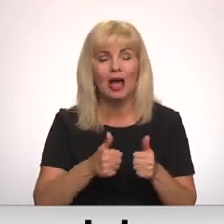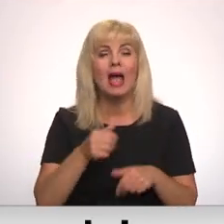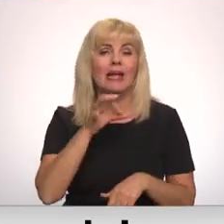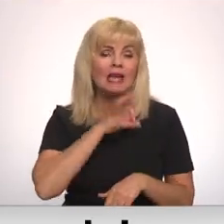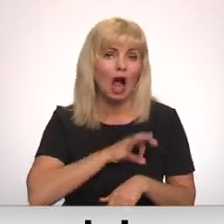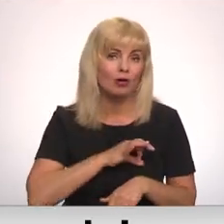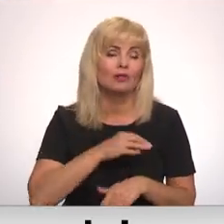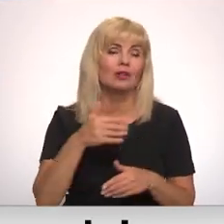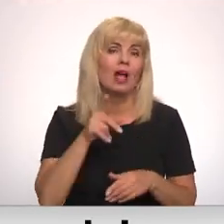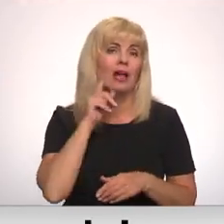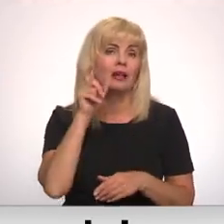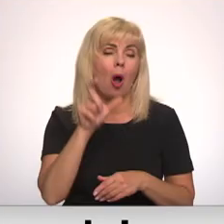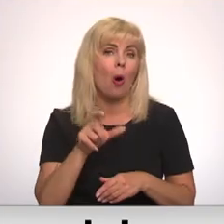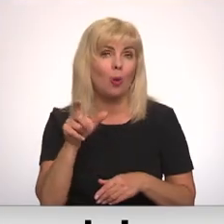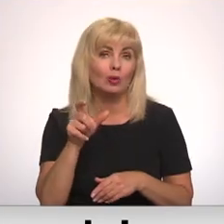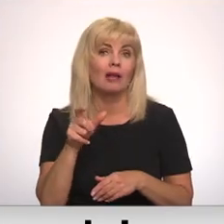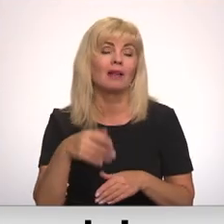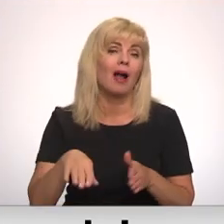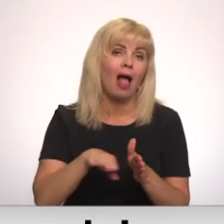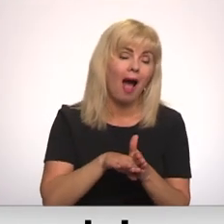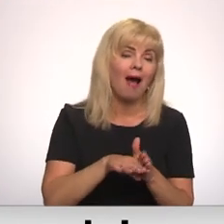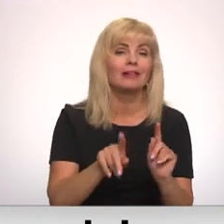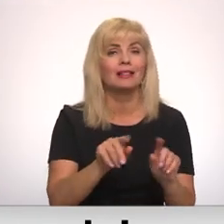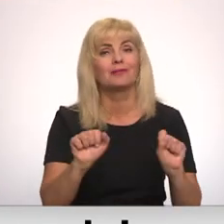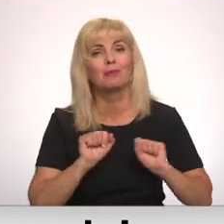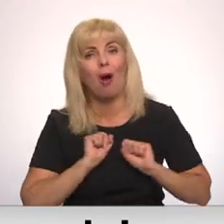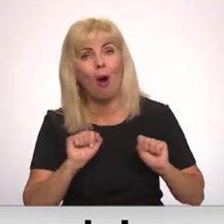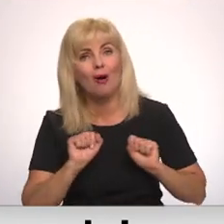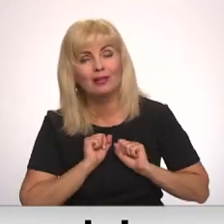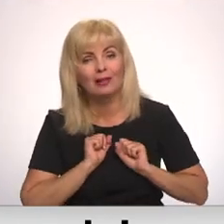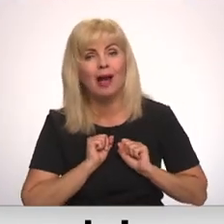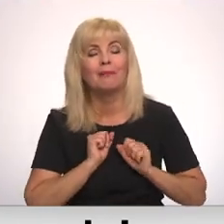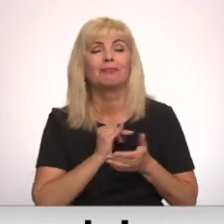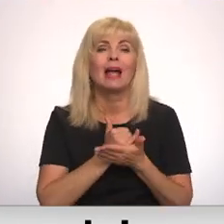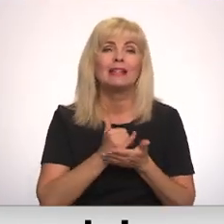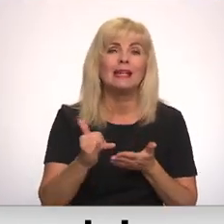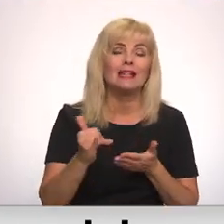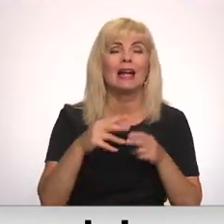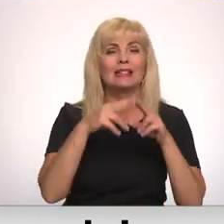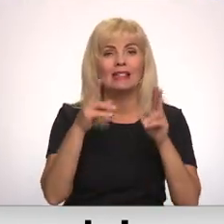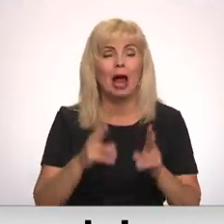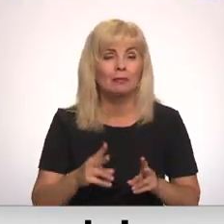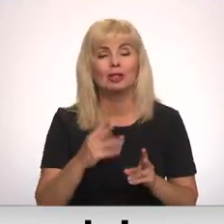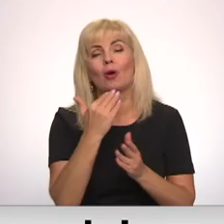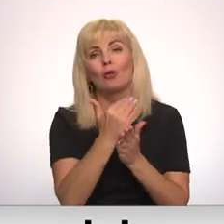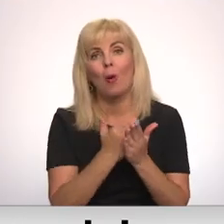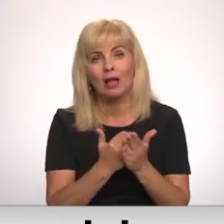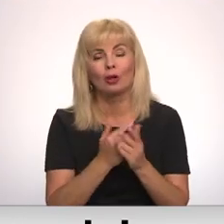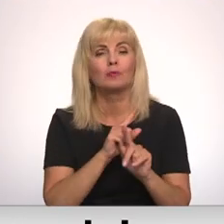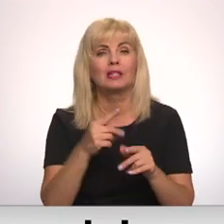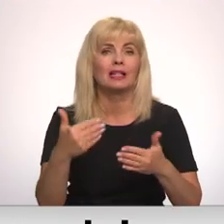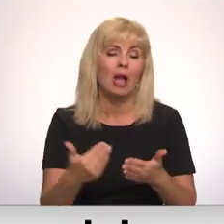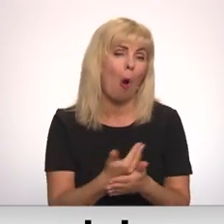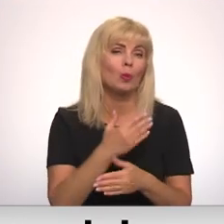Ieguvums jaunatne klāt sportā. Tīri starptautiskajos noteikumos ir